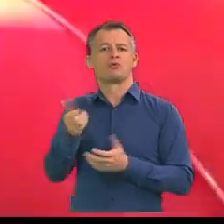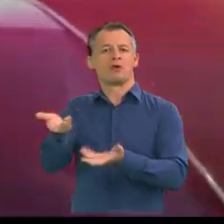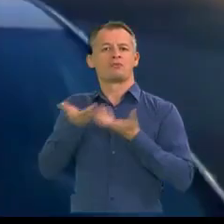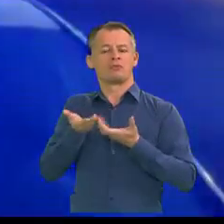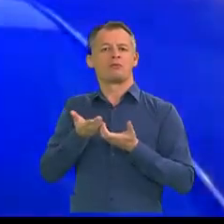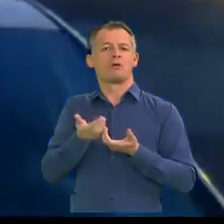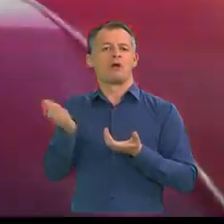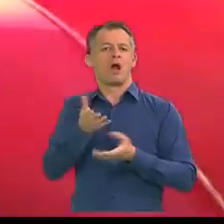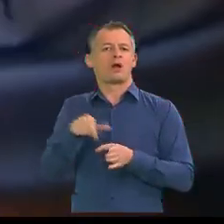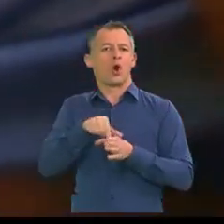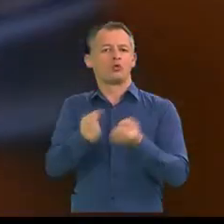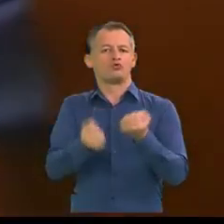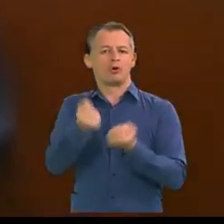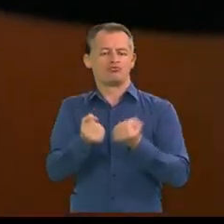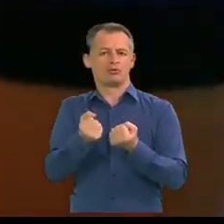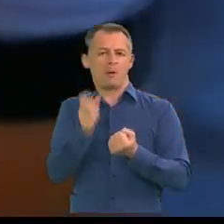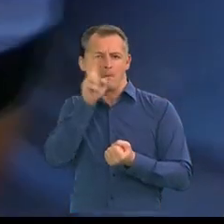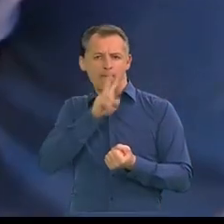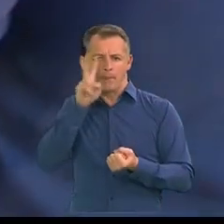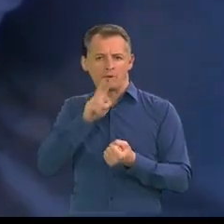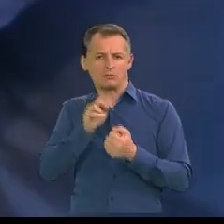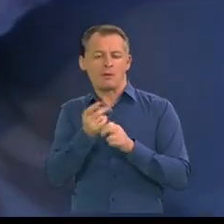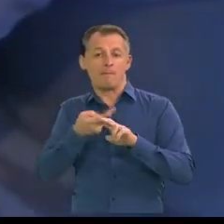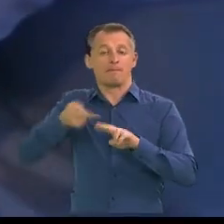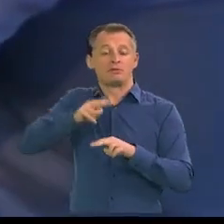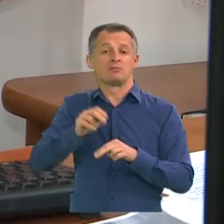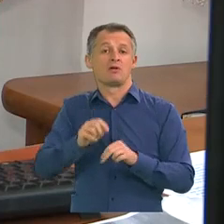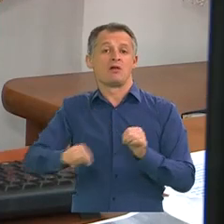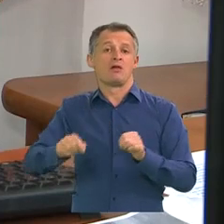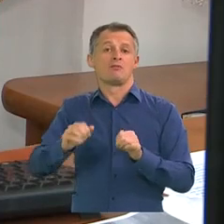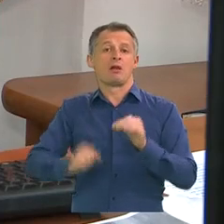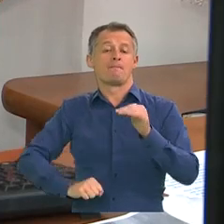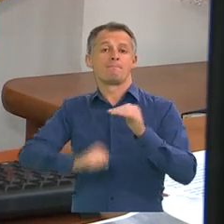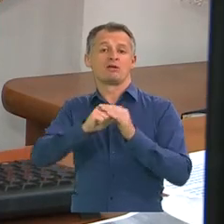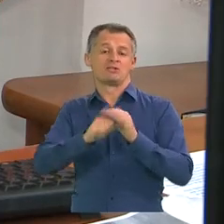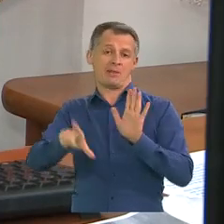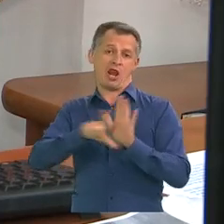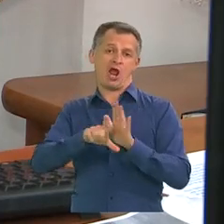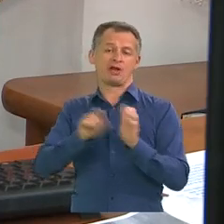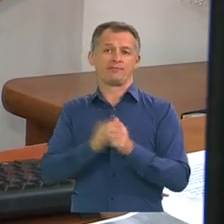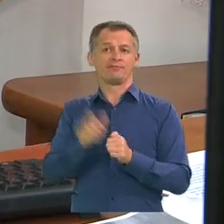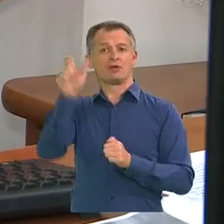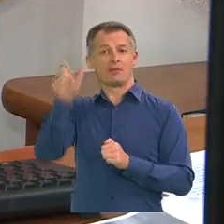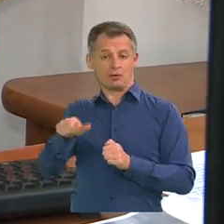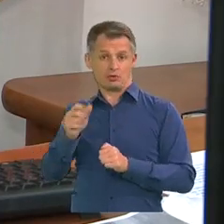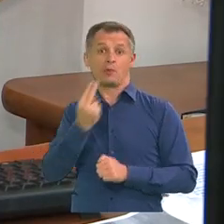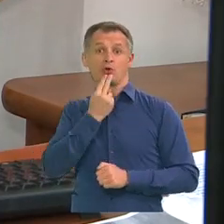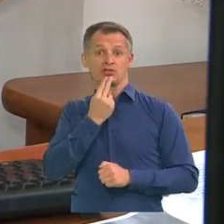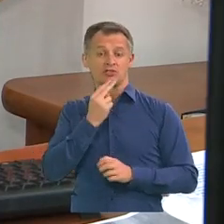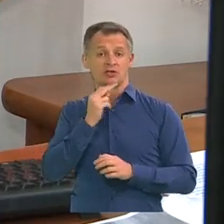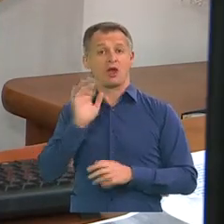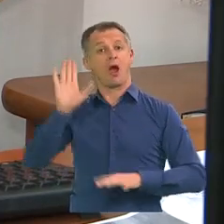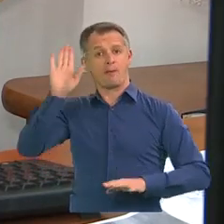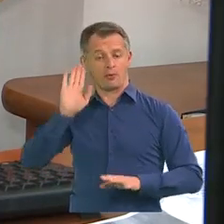la volan, având o alcoolemie peste limita legală. În schimb, inculpatul ofițer de poliție i-a